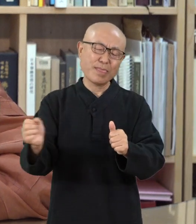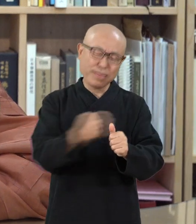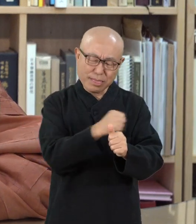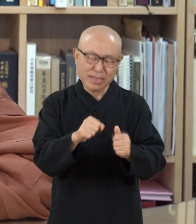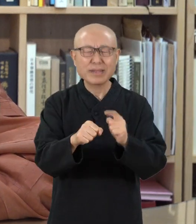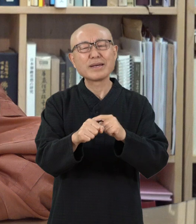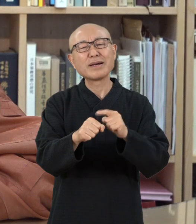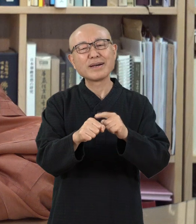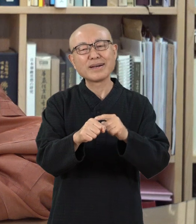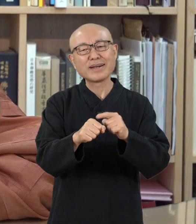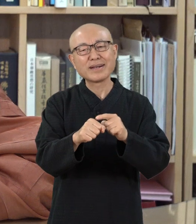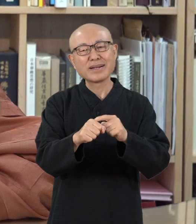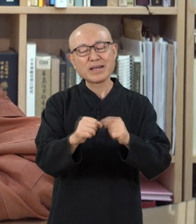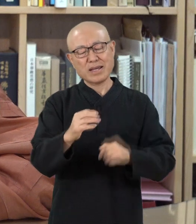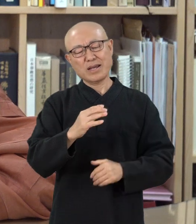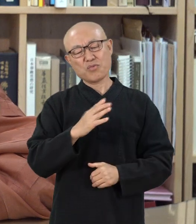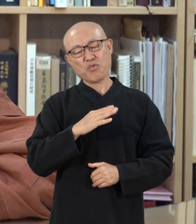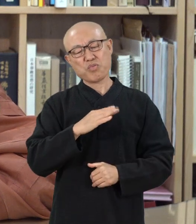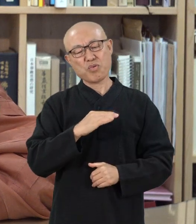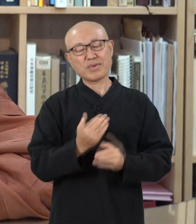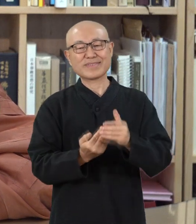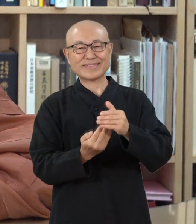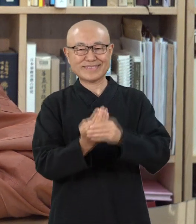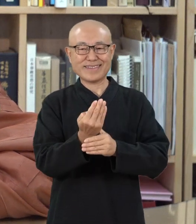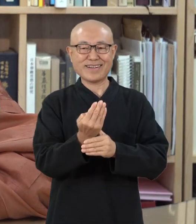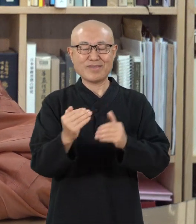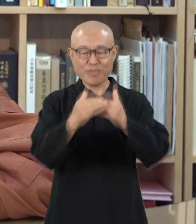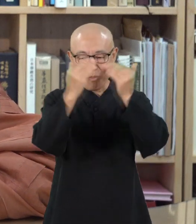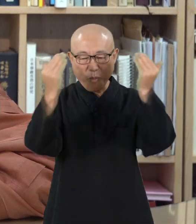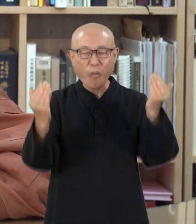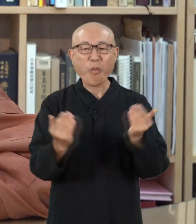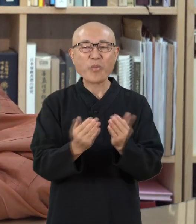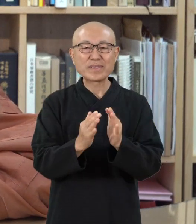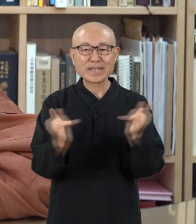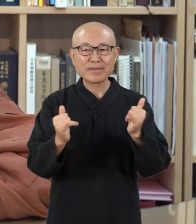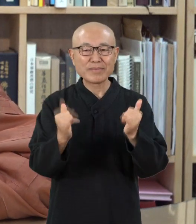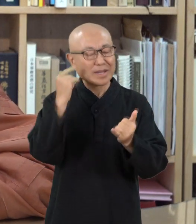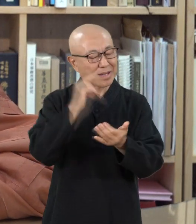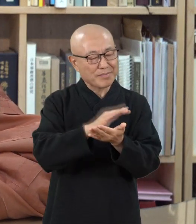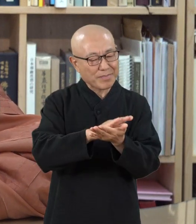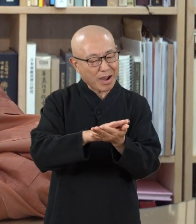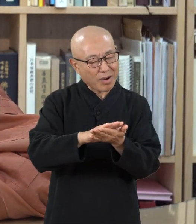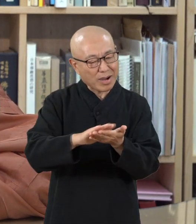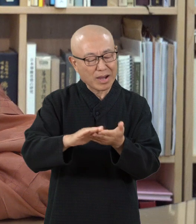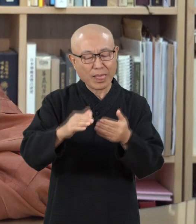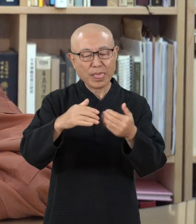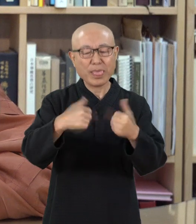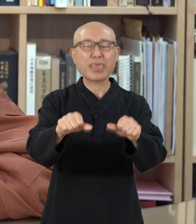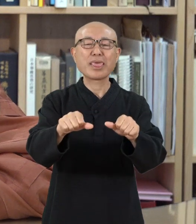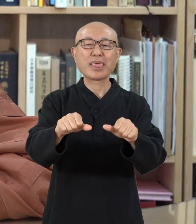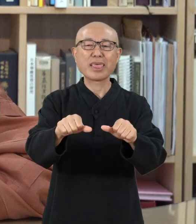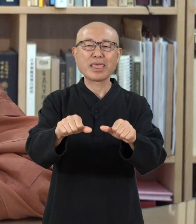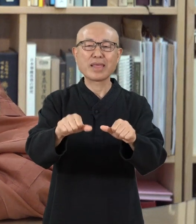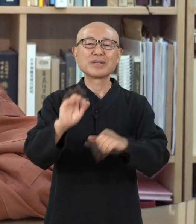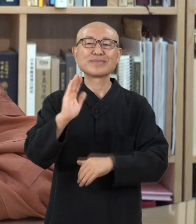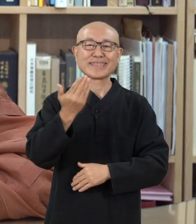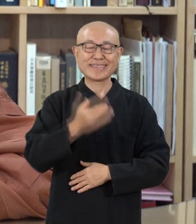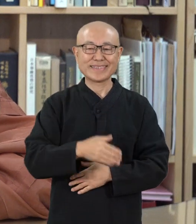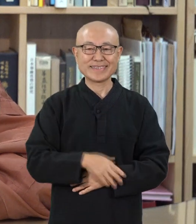폭력은 공포를 낳고 모든 평화를 깨는 근본이